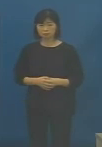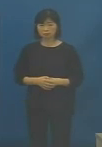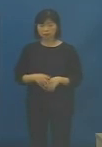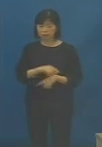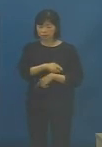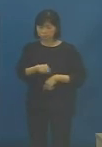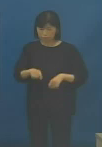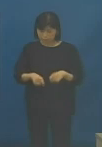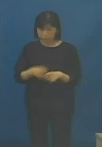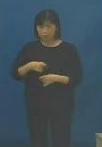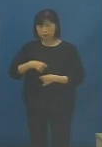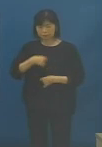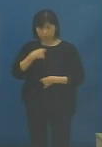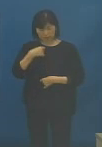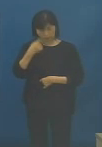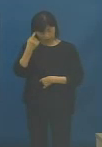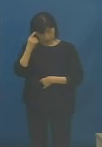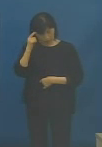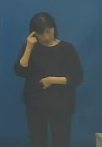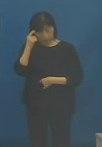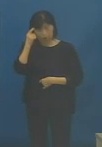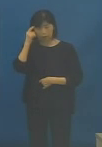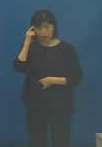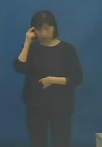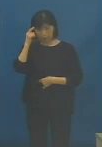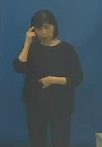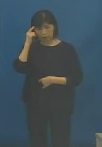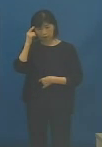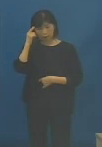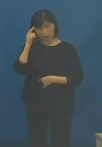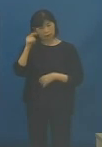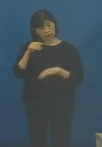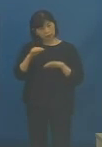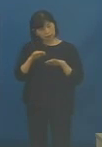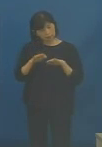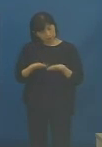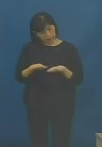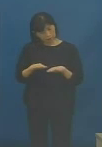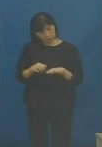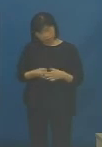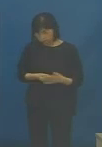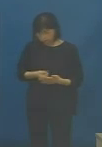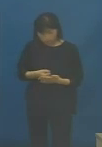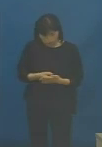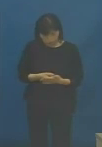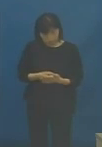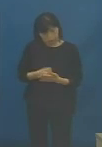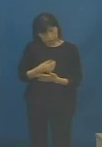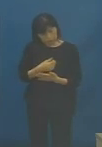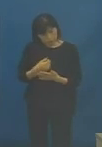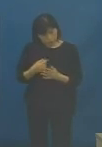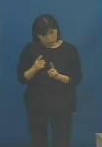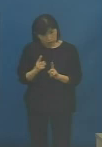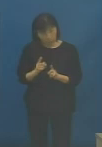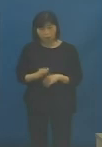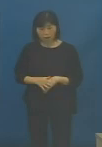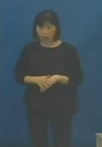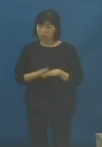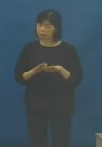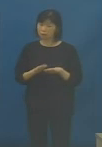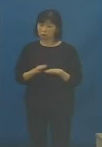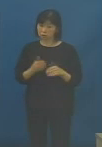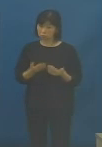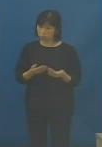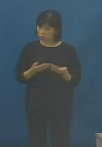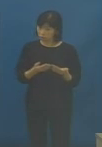ぞれ考えてなかなかこれじゃあ今振り切るかっていうと、今日出すんですか、いや今日はまだ申請書出せないです